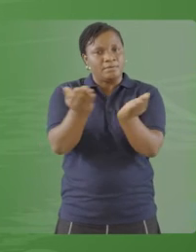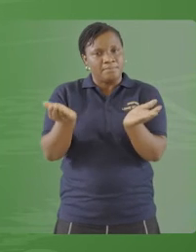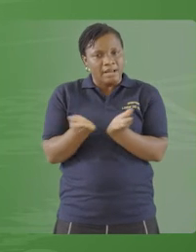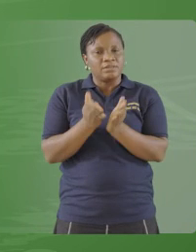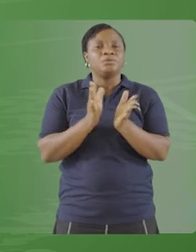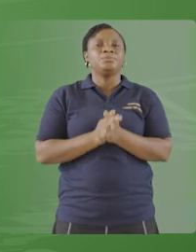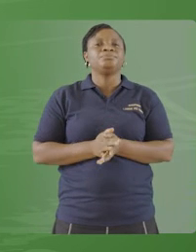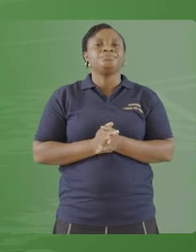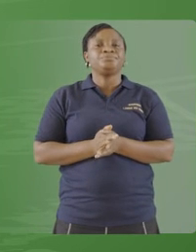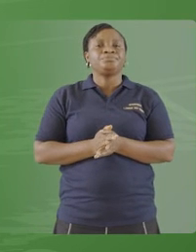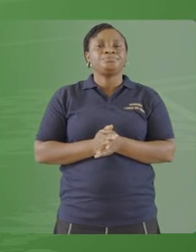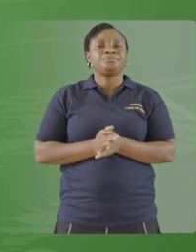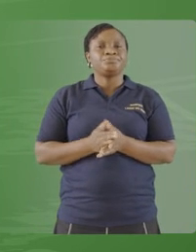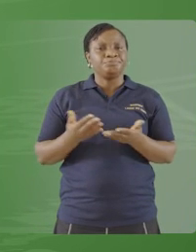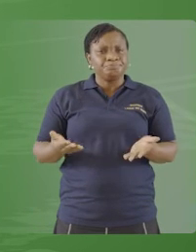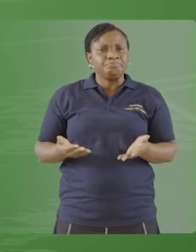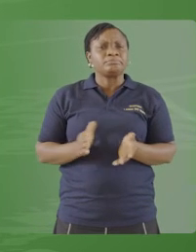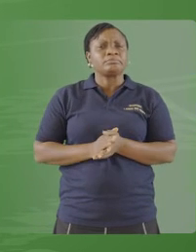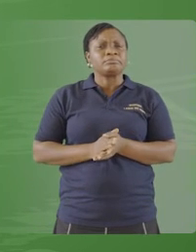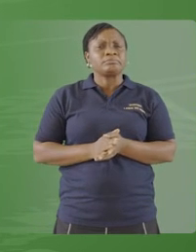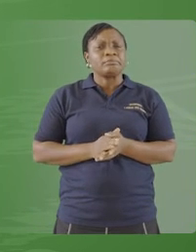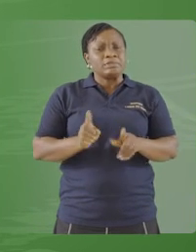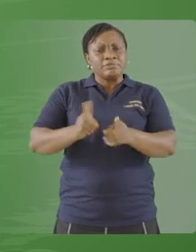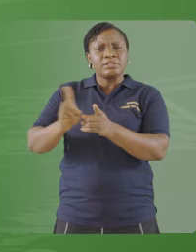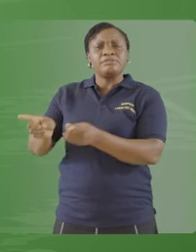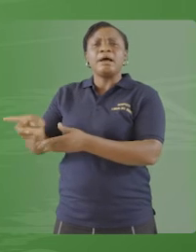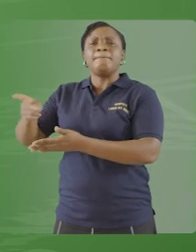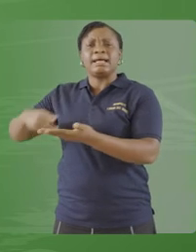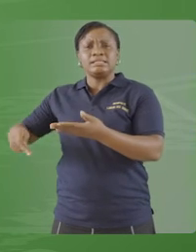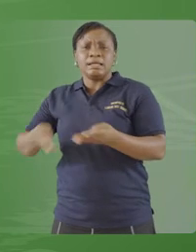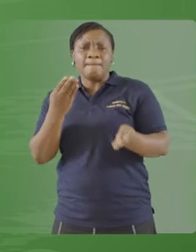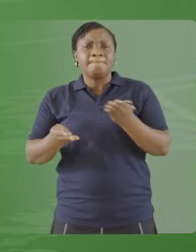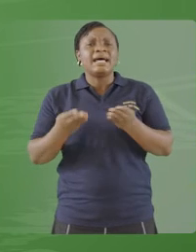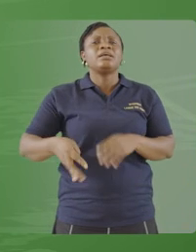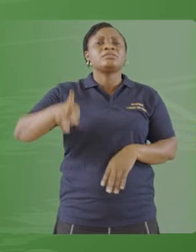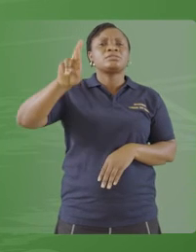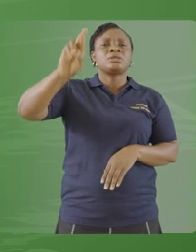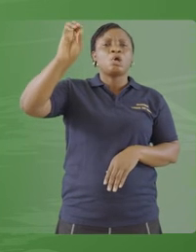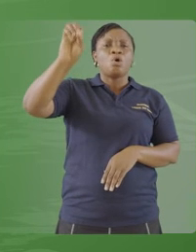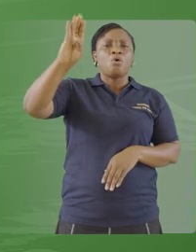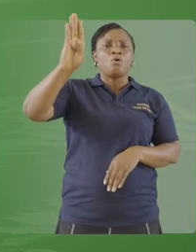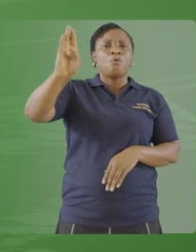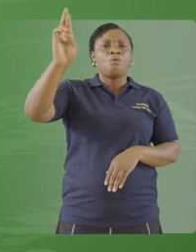La consigne est claire. Soulignez les différentes parties d'une balance Roberval.